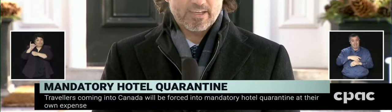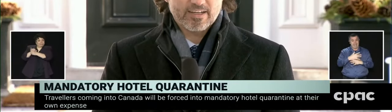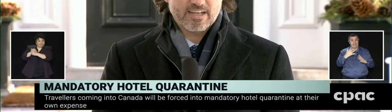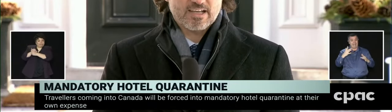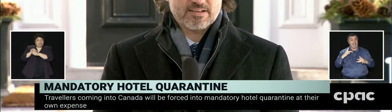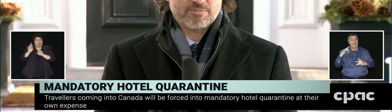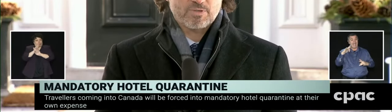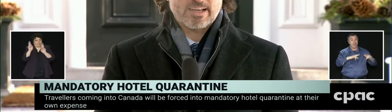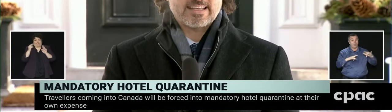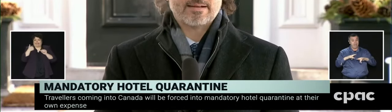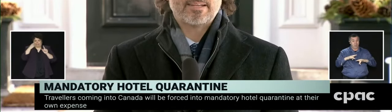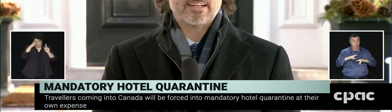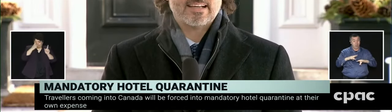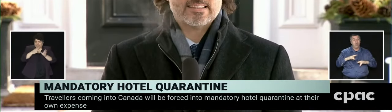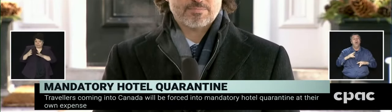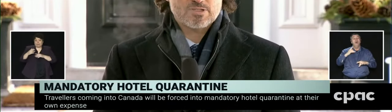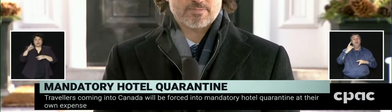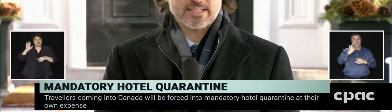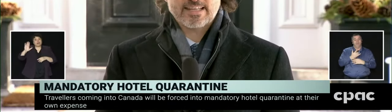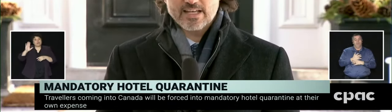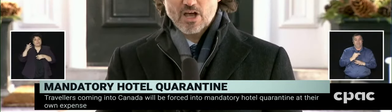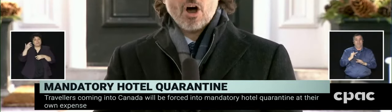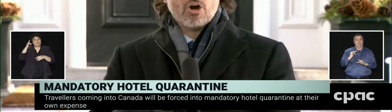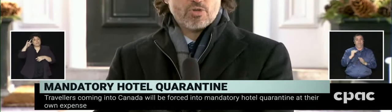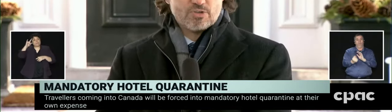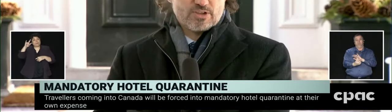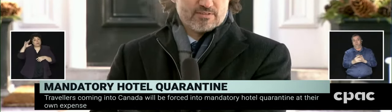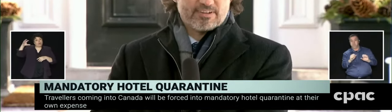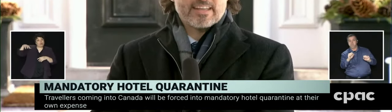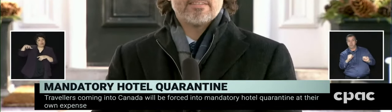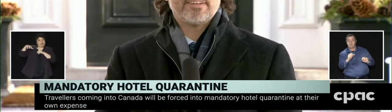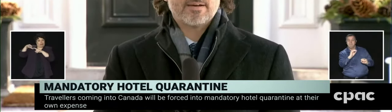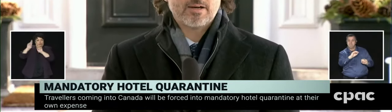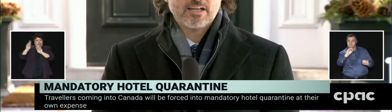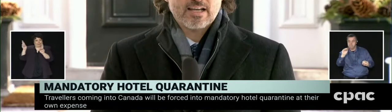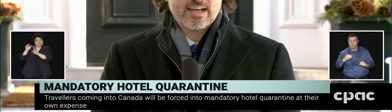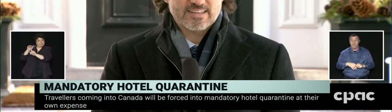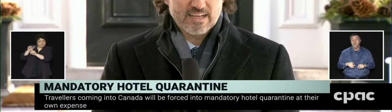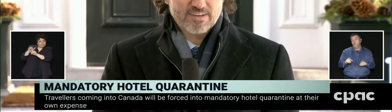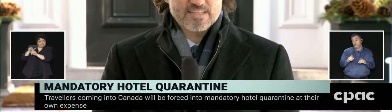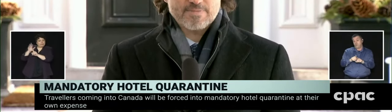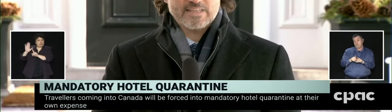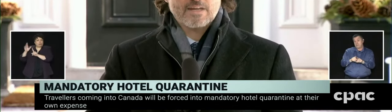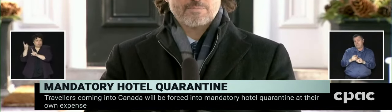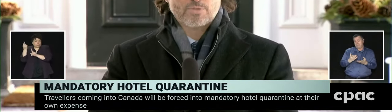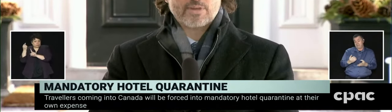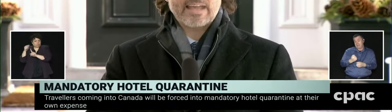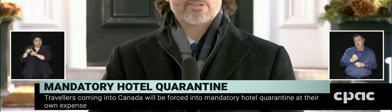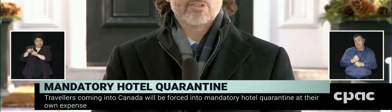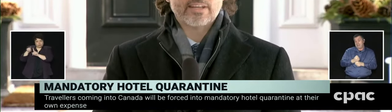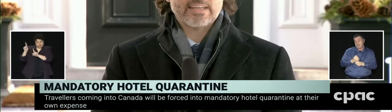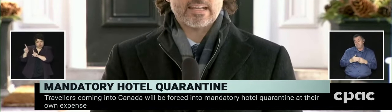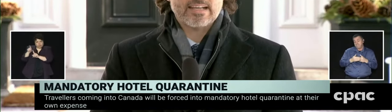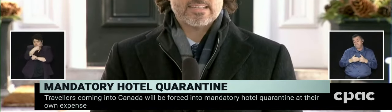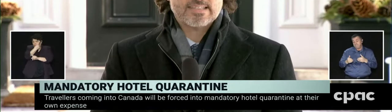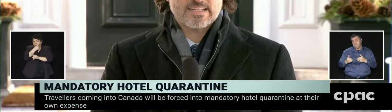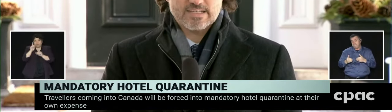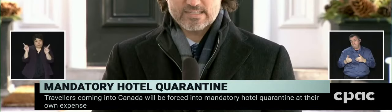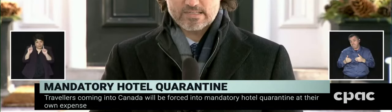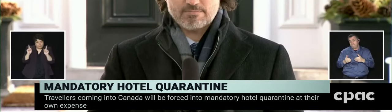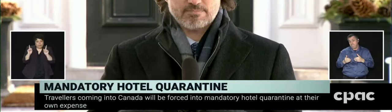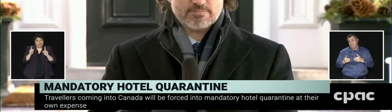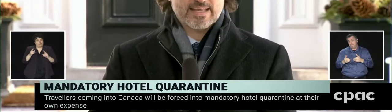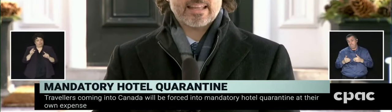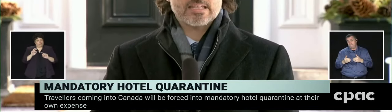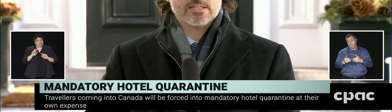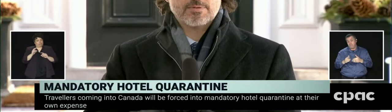pour établir ces possibilités. On va évidemment travailler maintenant pour assurer